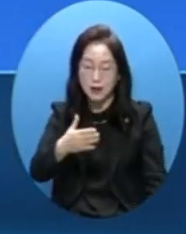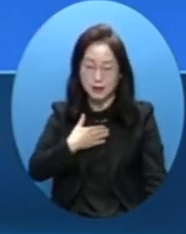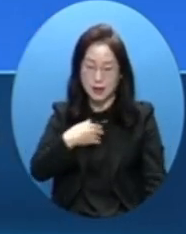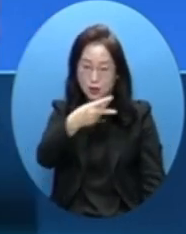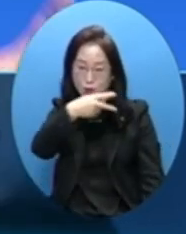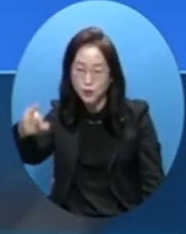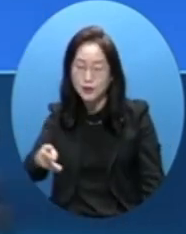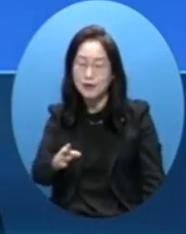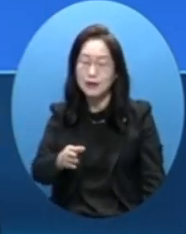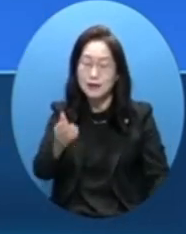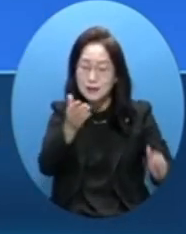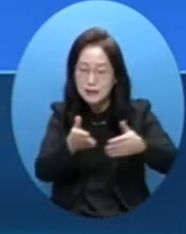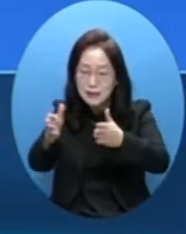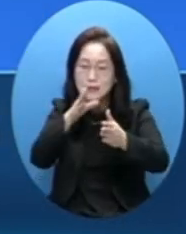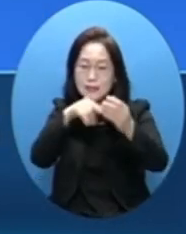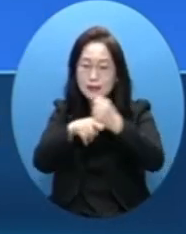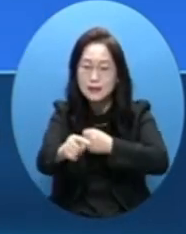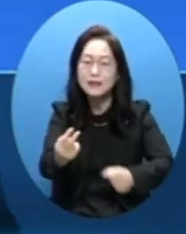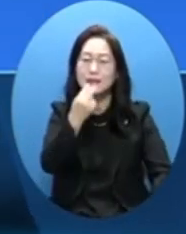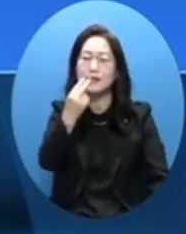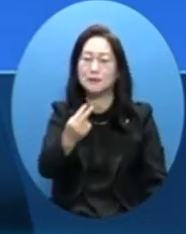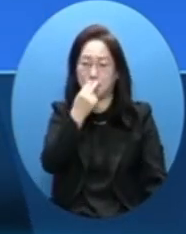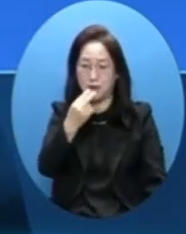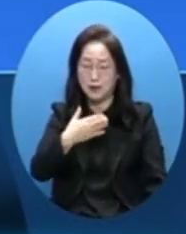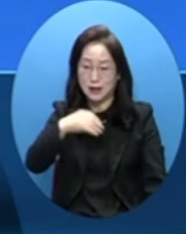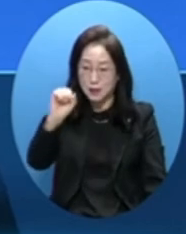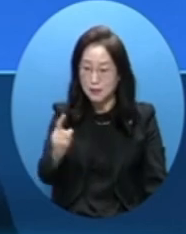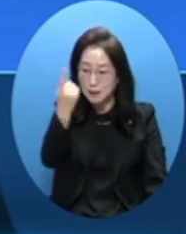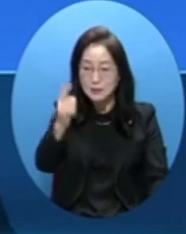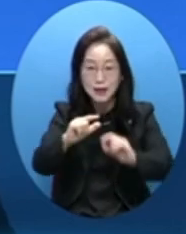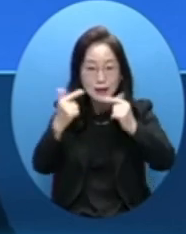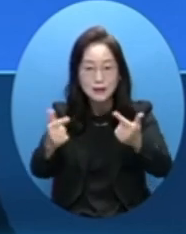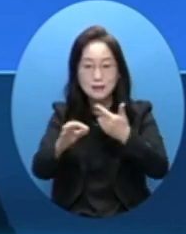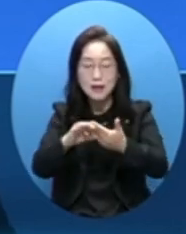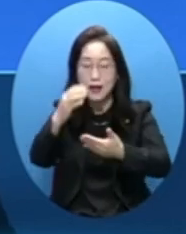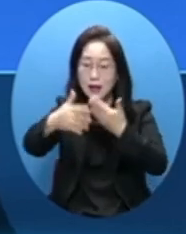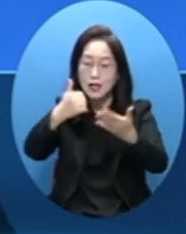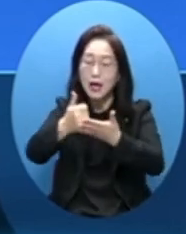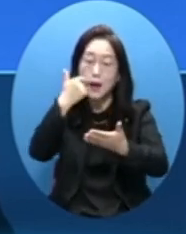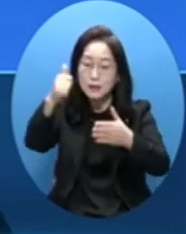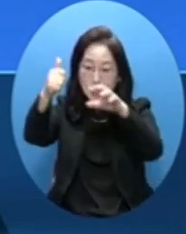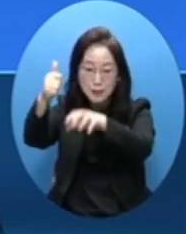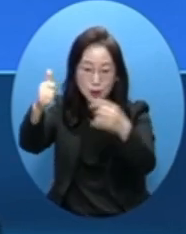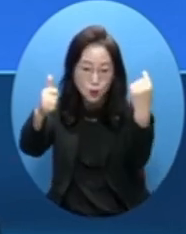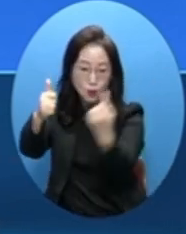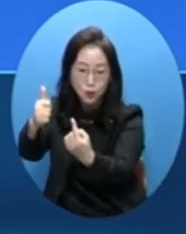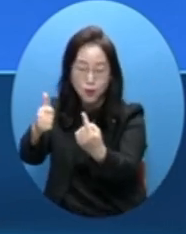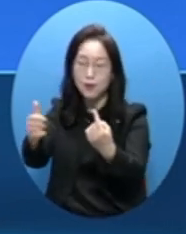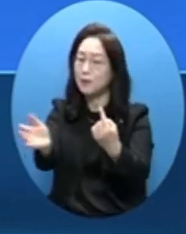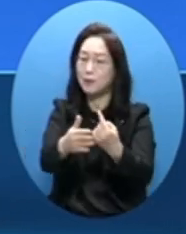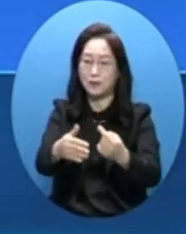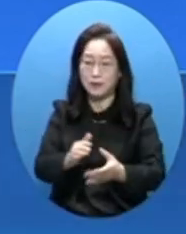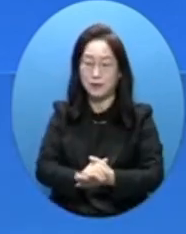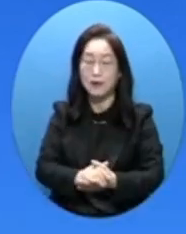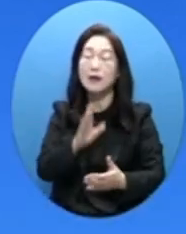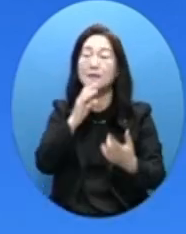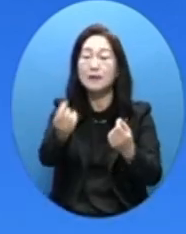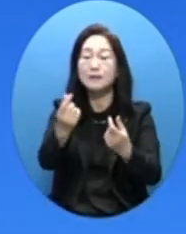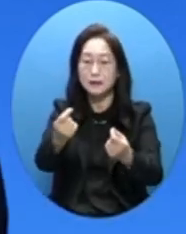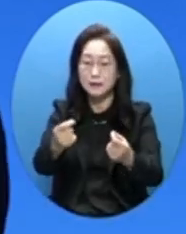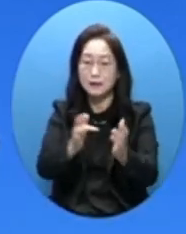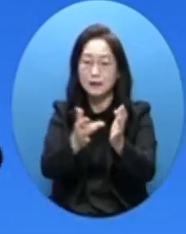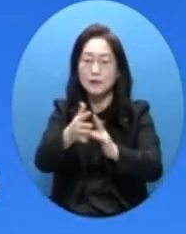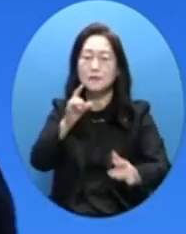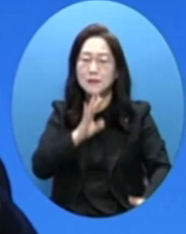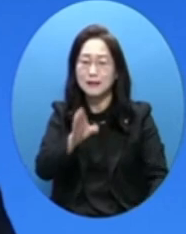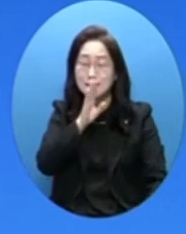길이요 진리요 생명이니 나로 말미암지 않고는 아버지께로 올 자가 없느니라. 그렇습니다. 예수님만이